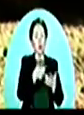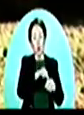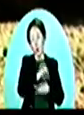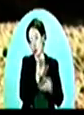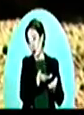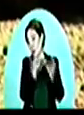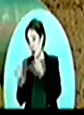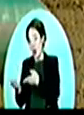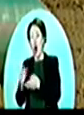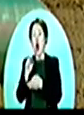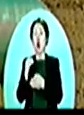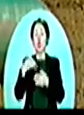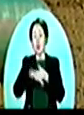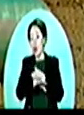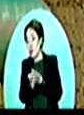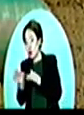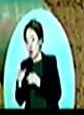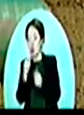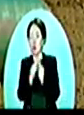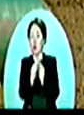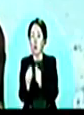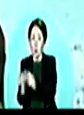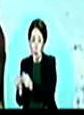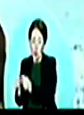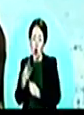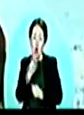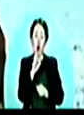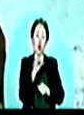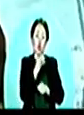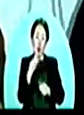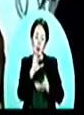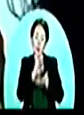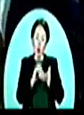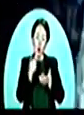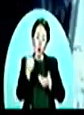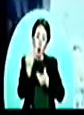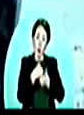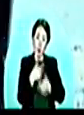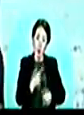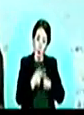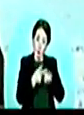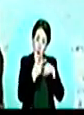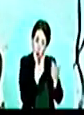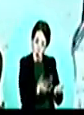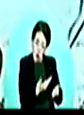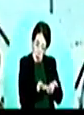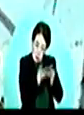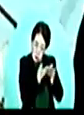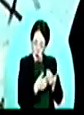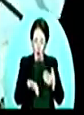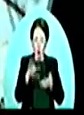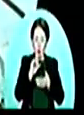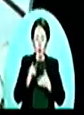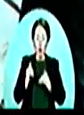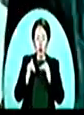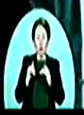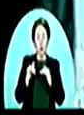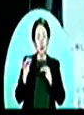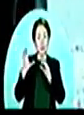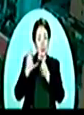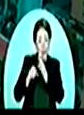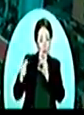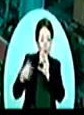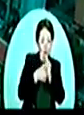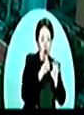хоршоодоор дамжуулж, малчтад олгох, хоршоог санхүү хөрөнгө оруулалтаар дэмжих, сум хөгжүүлэх сангийн хөнгөлөлттэй зээлийг хоршоодод